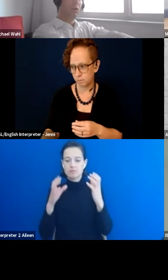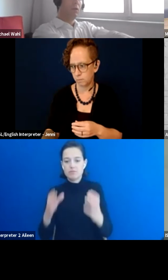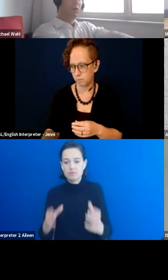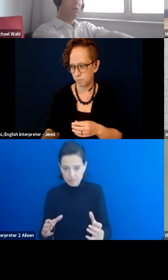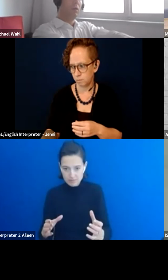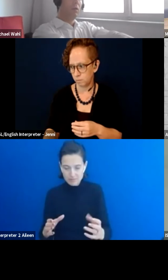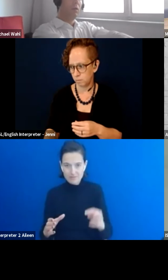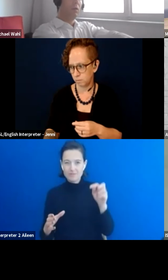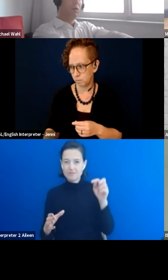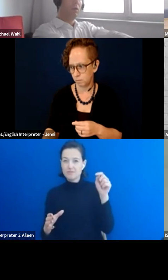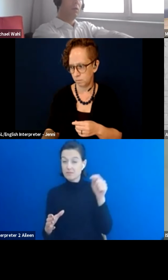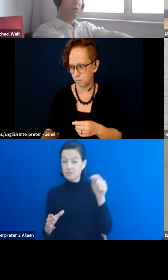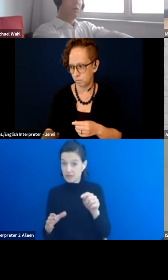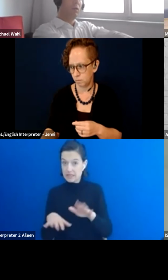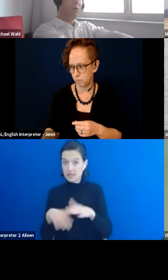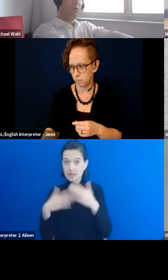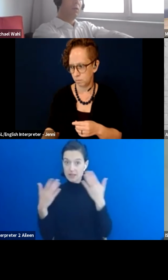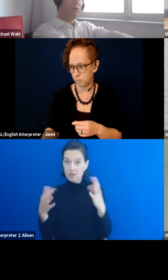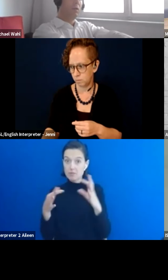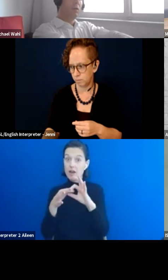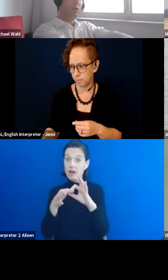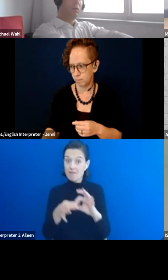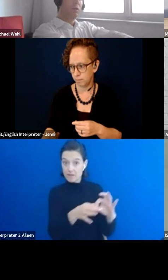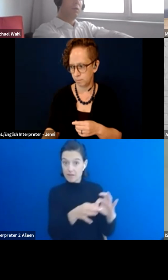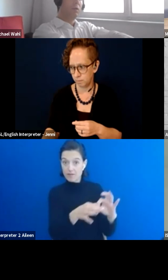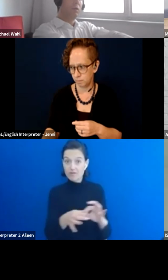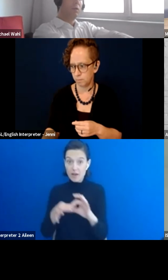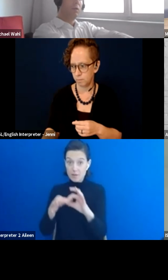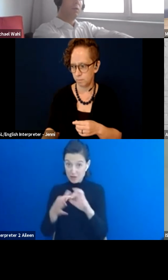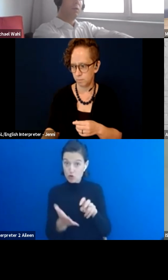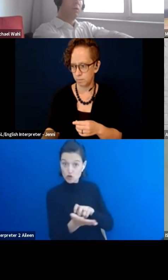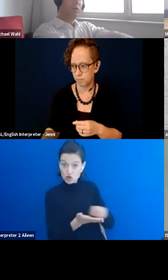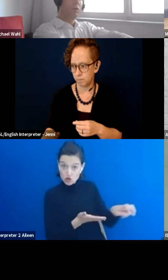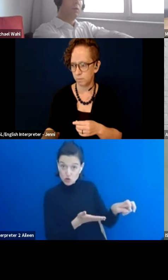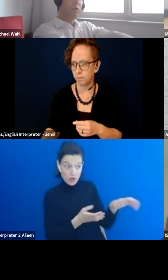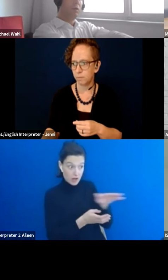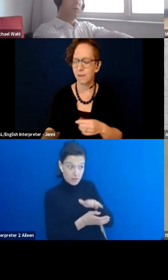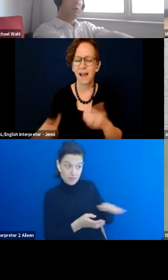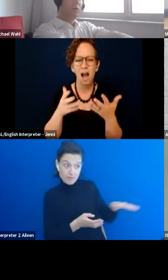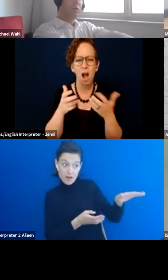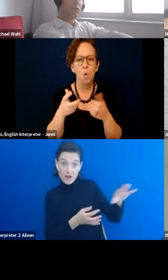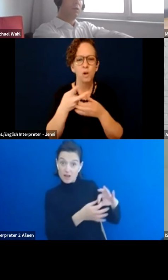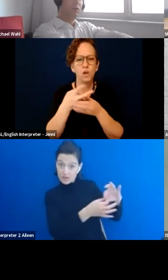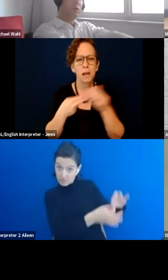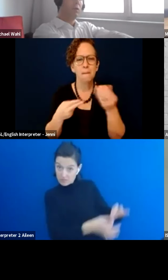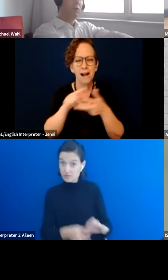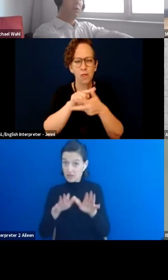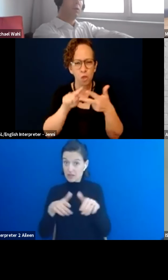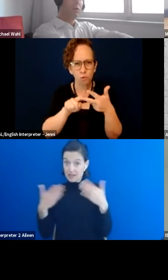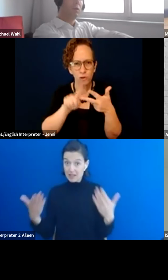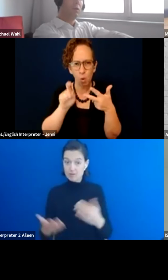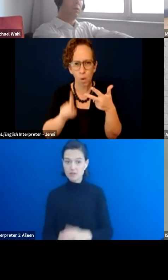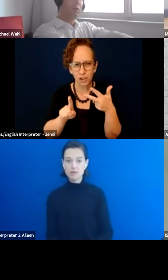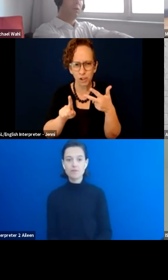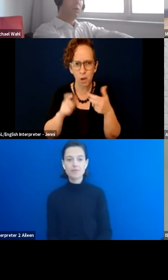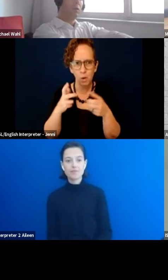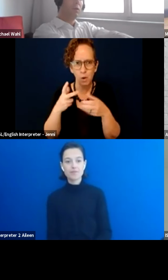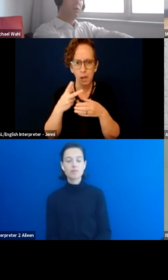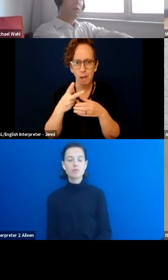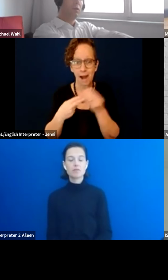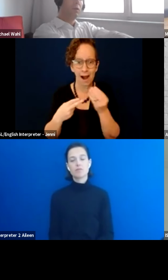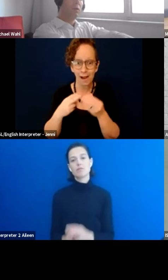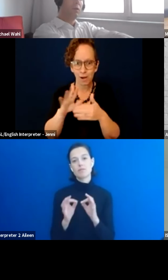besteht dort schon die Verbindung zur Accessibility? I would like to combine the three questions and the last one to that one.